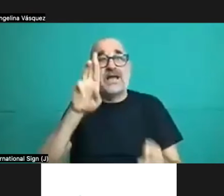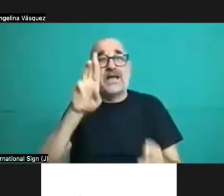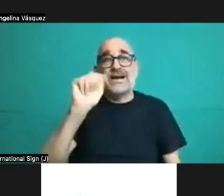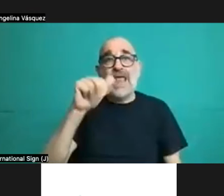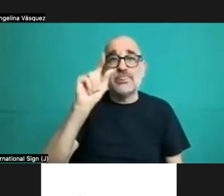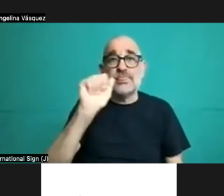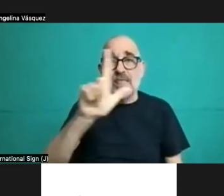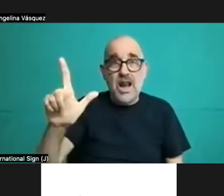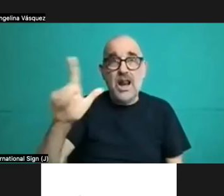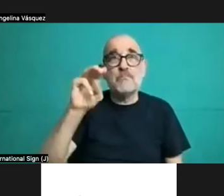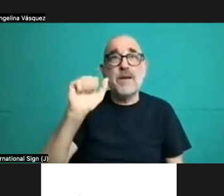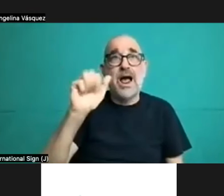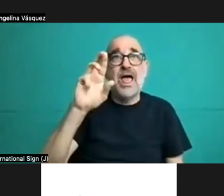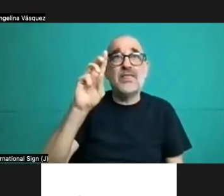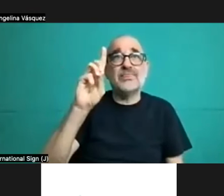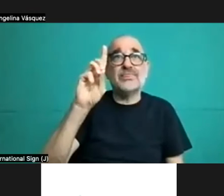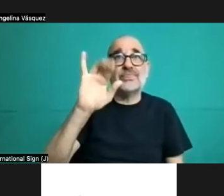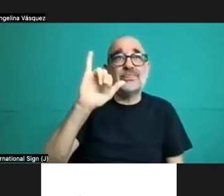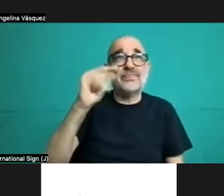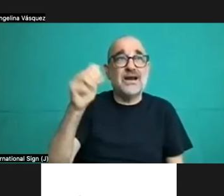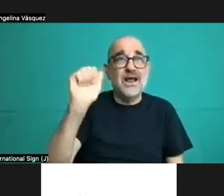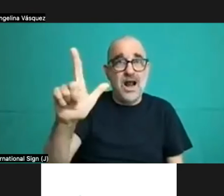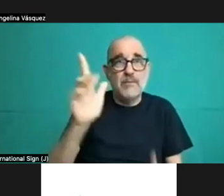Randall, à vous.